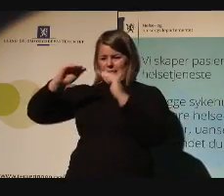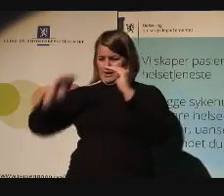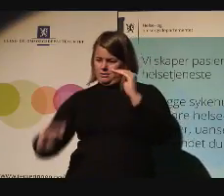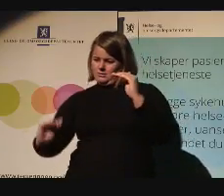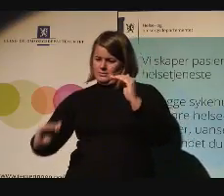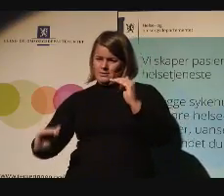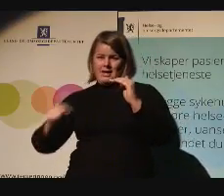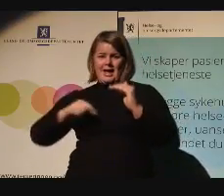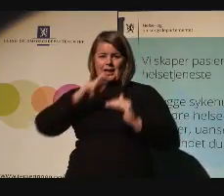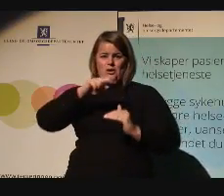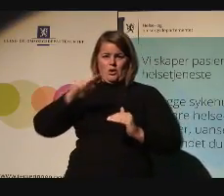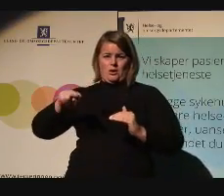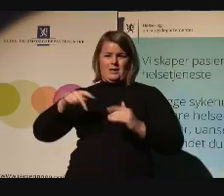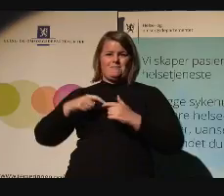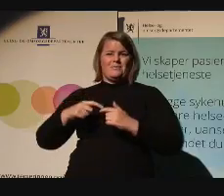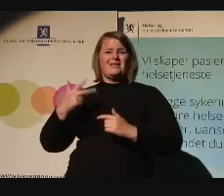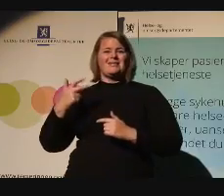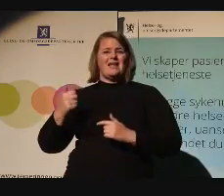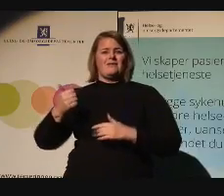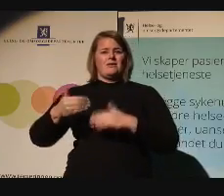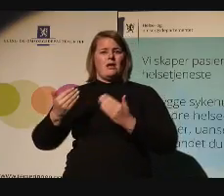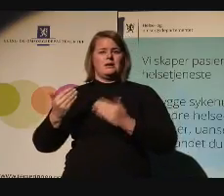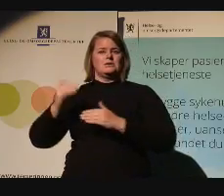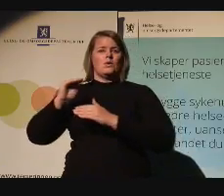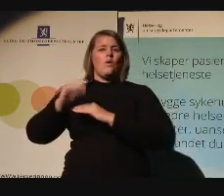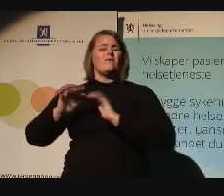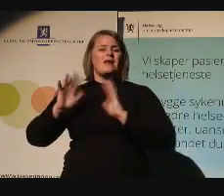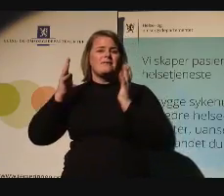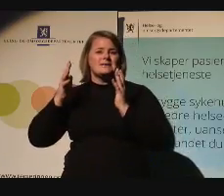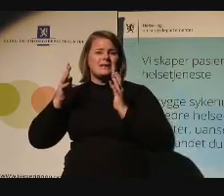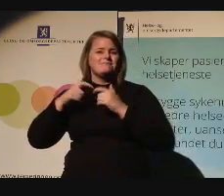landet på 30 dagers overlevelse etter slag.